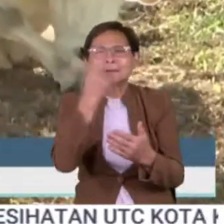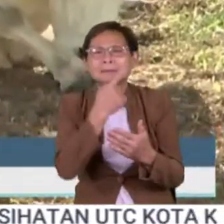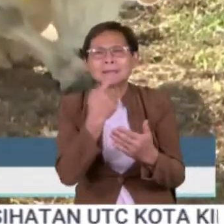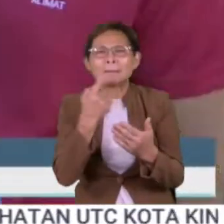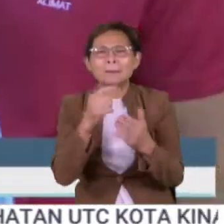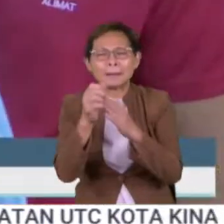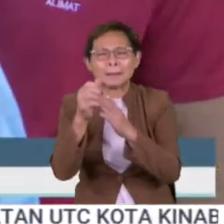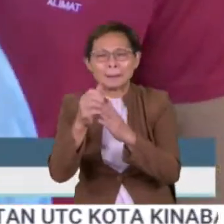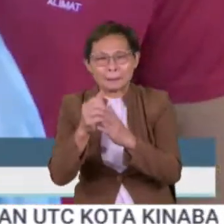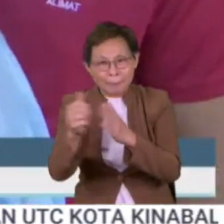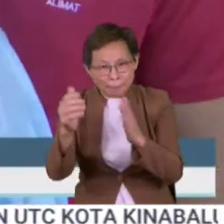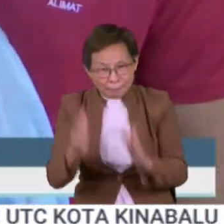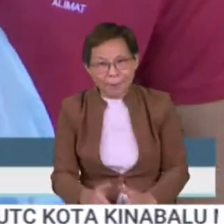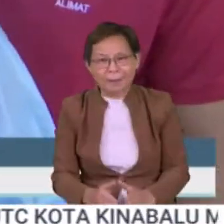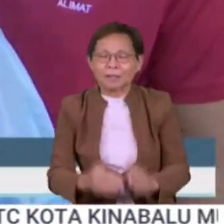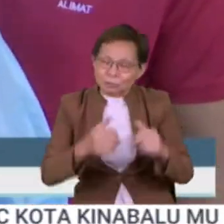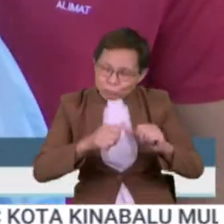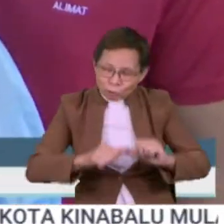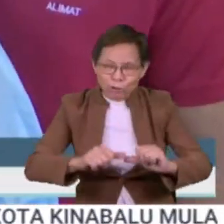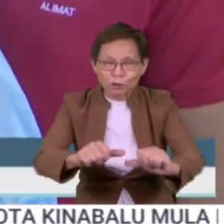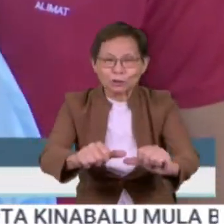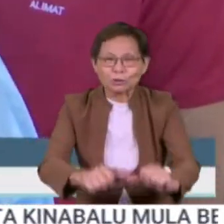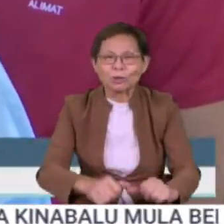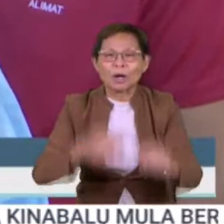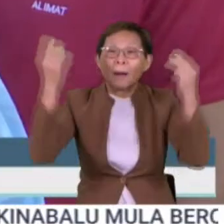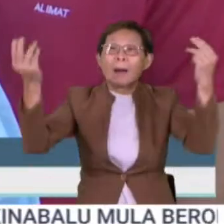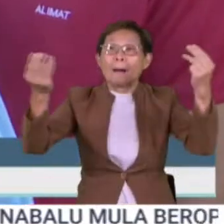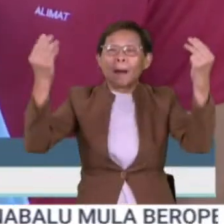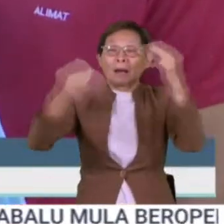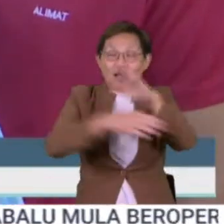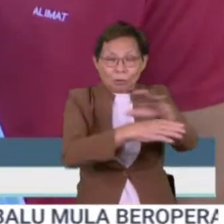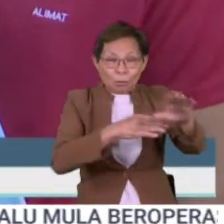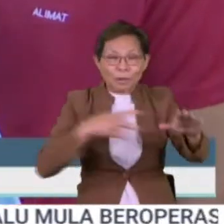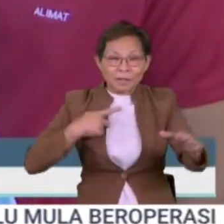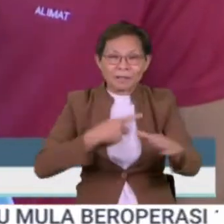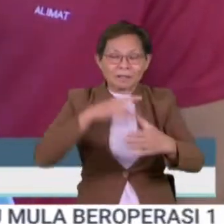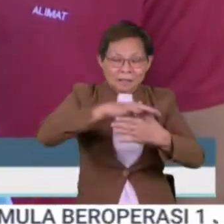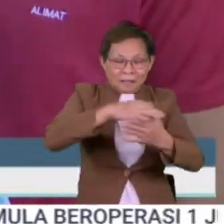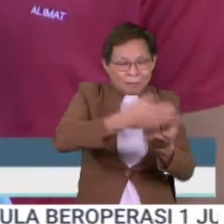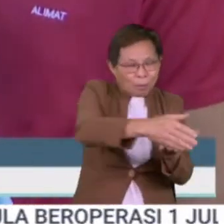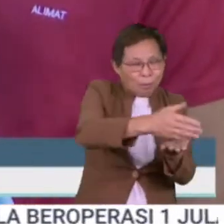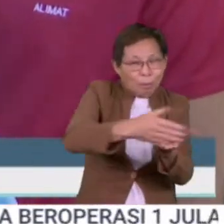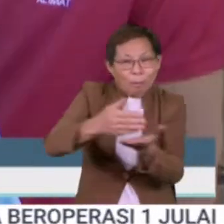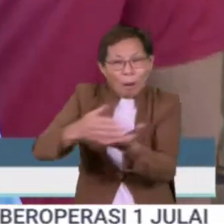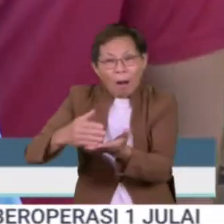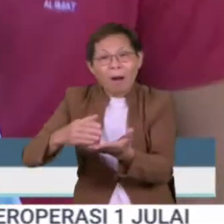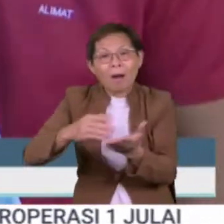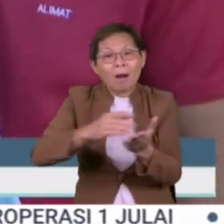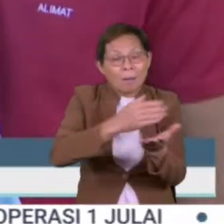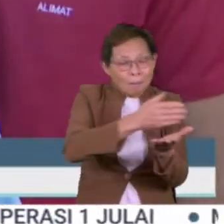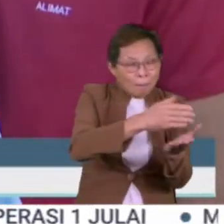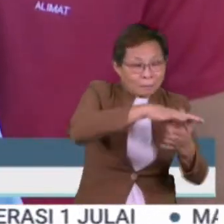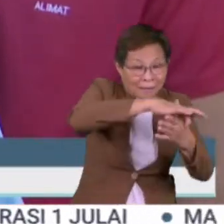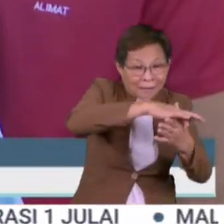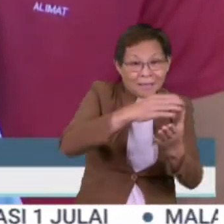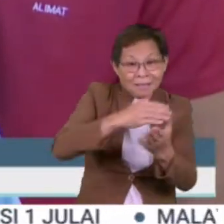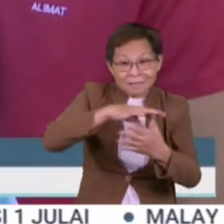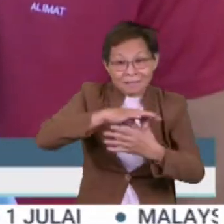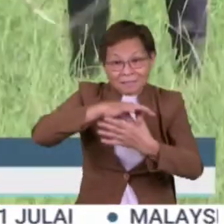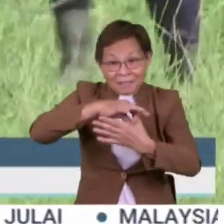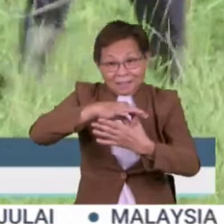menyumbang untuk majelis korban ini kita akan agihkan di sekitar geraging daging-daging akan kita